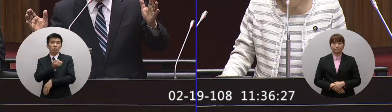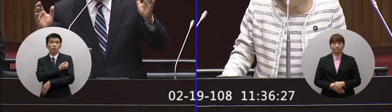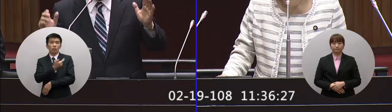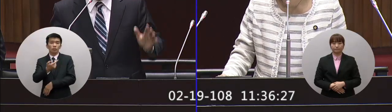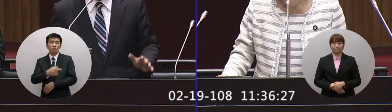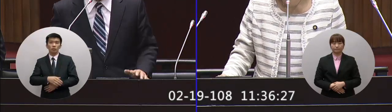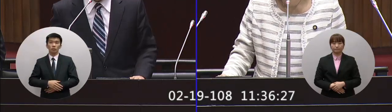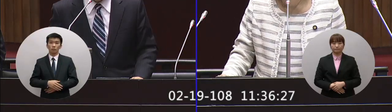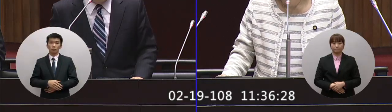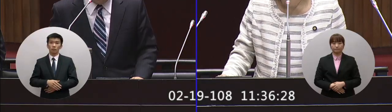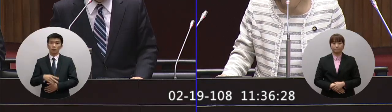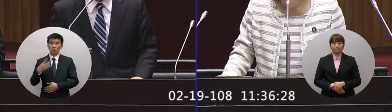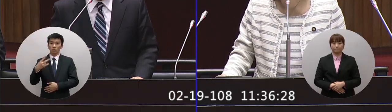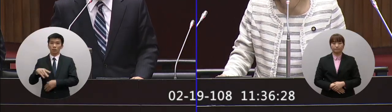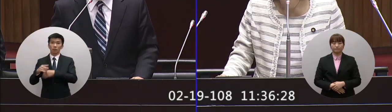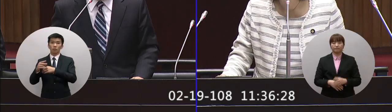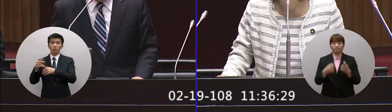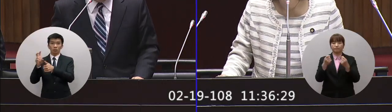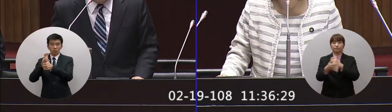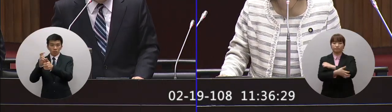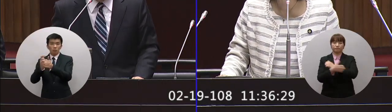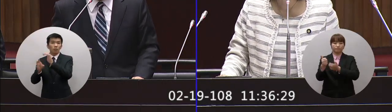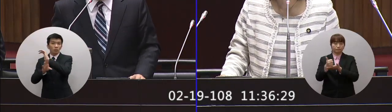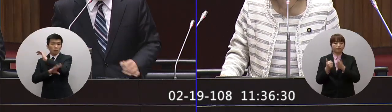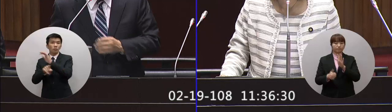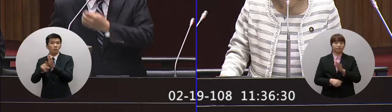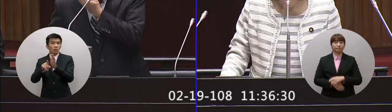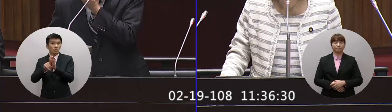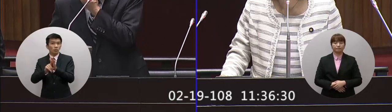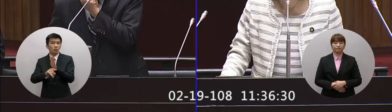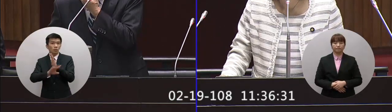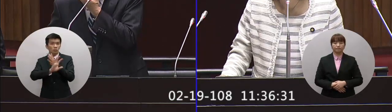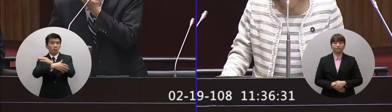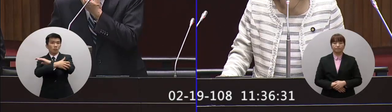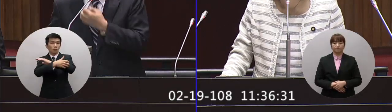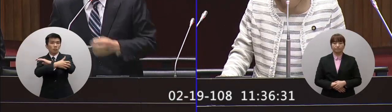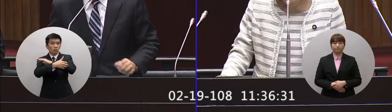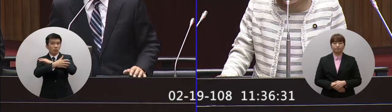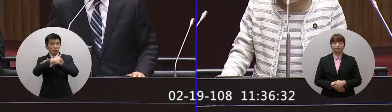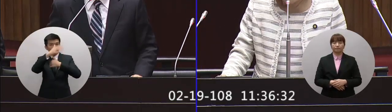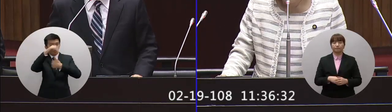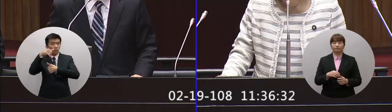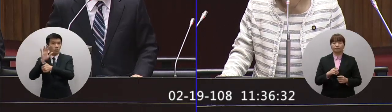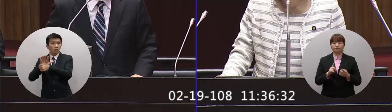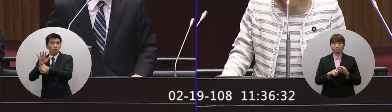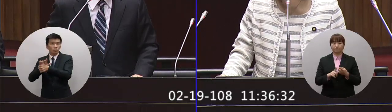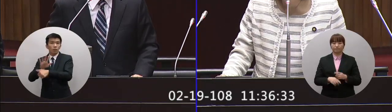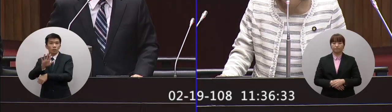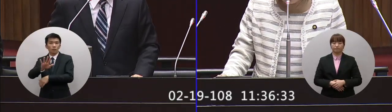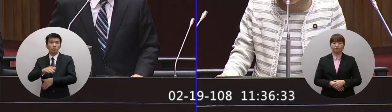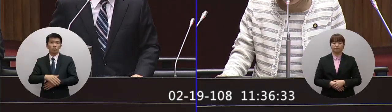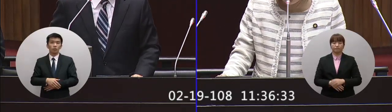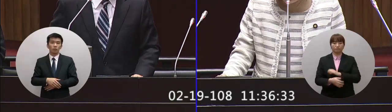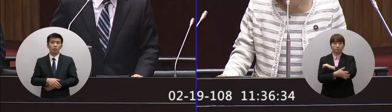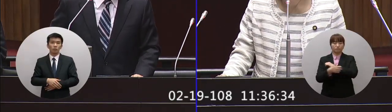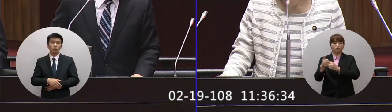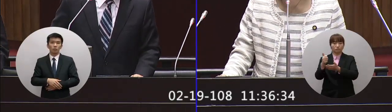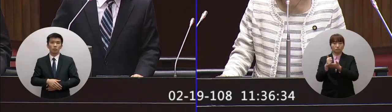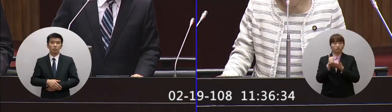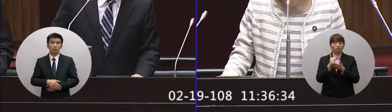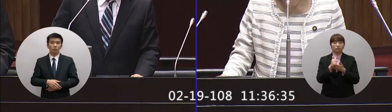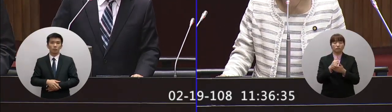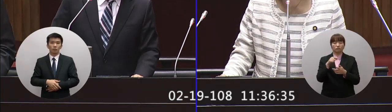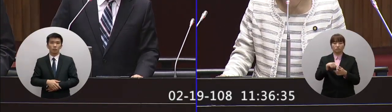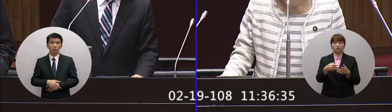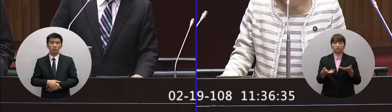后期都有请一位看护， 还是有请看护。 那到医院的时候更是有看护。 是，这个看护的问题，其实